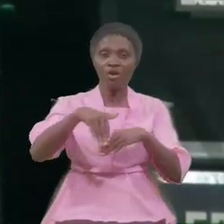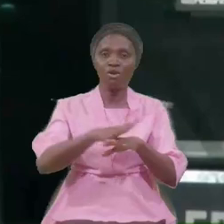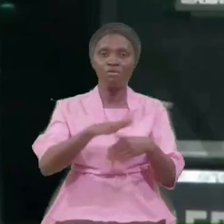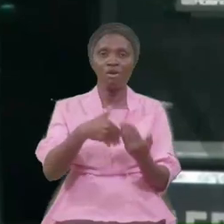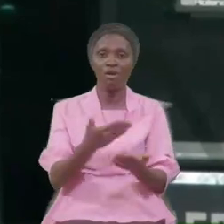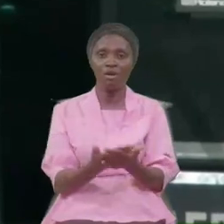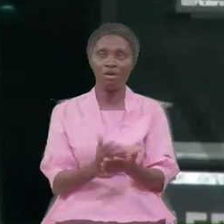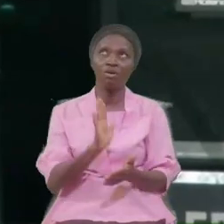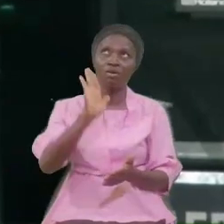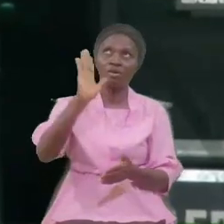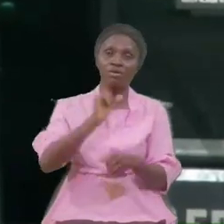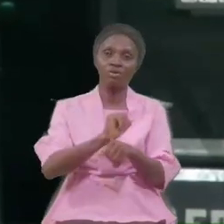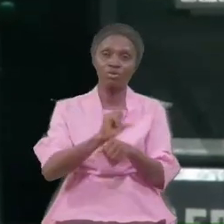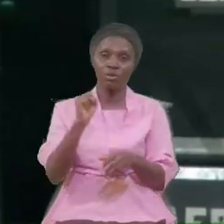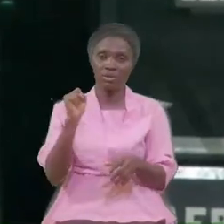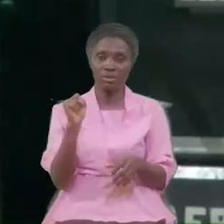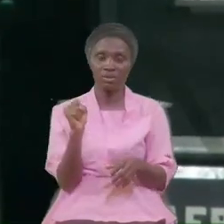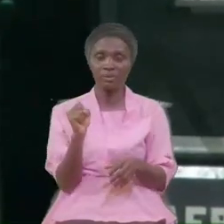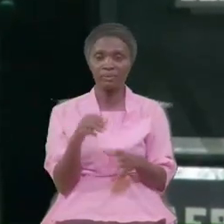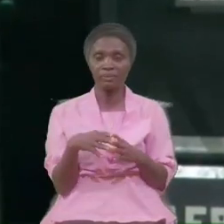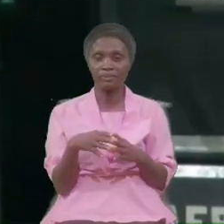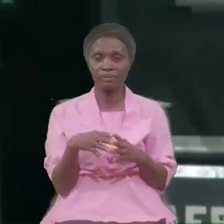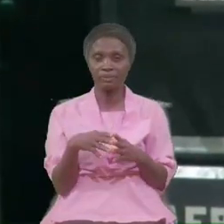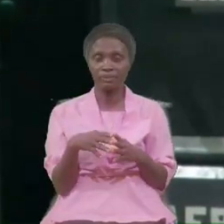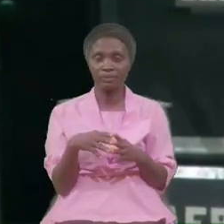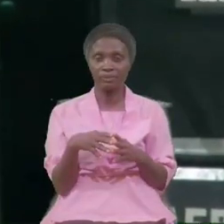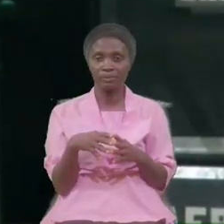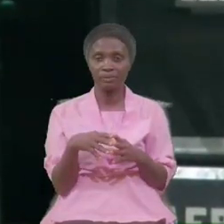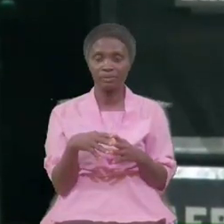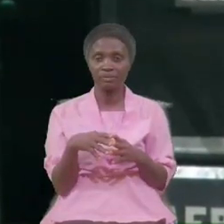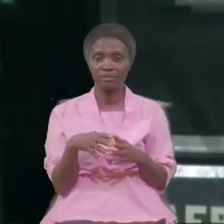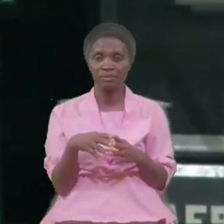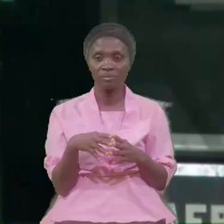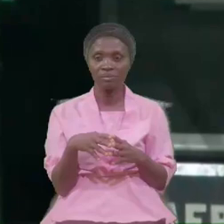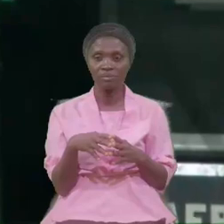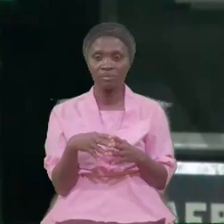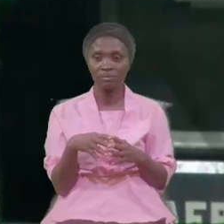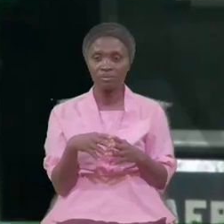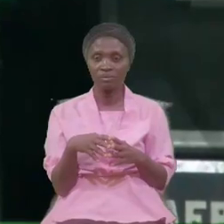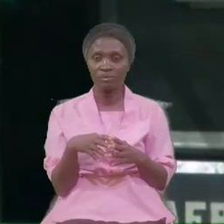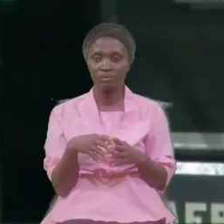Sa grâce et sa compassion s'étendent sur toutes ses œuvres.